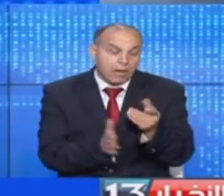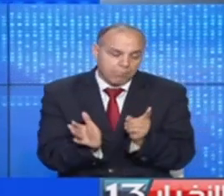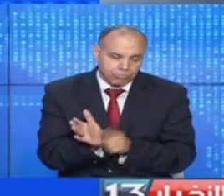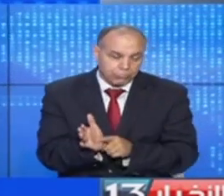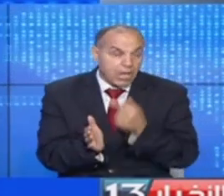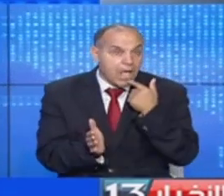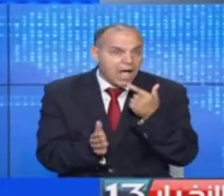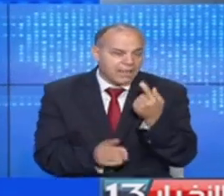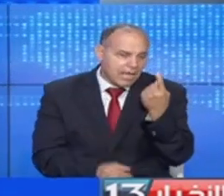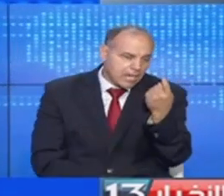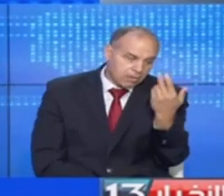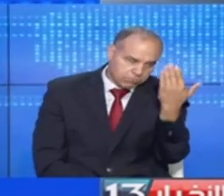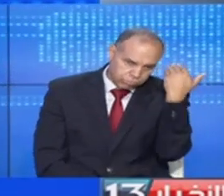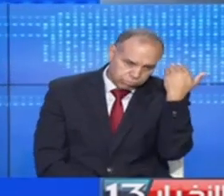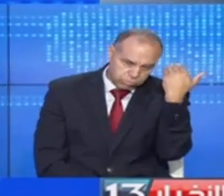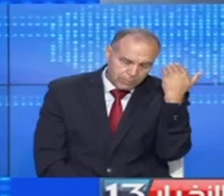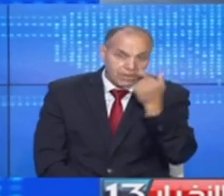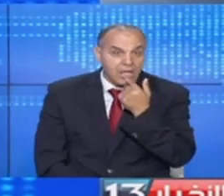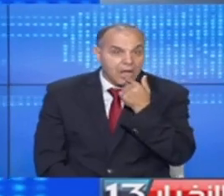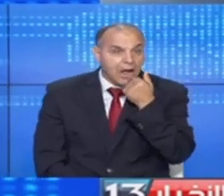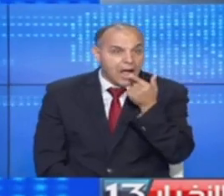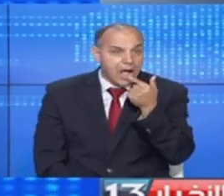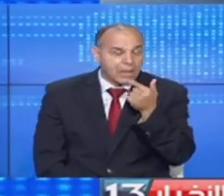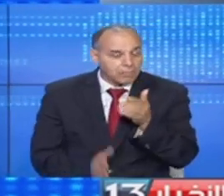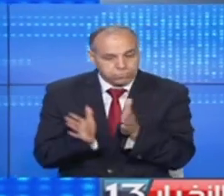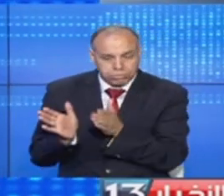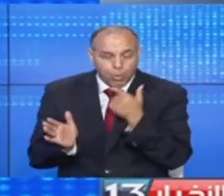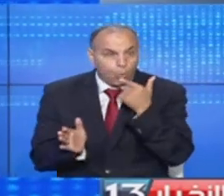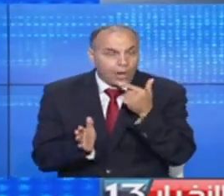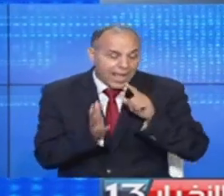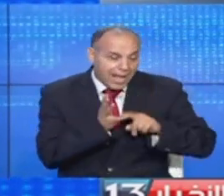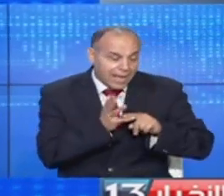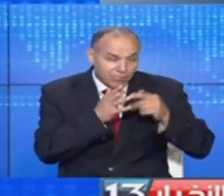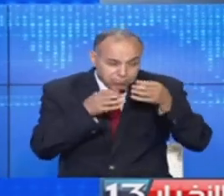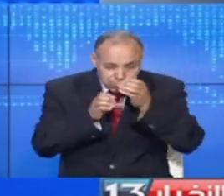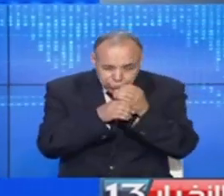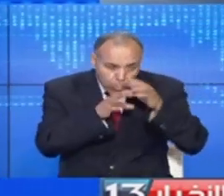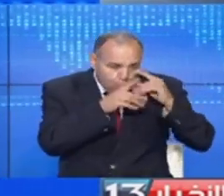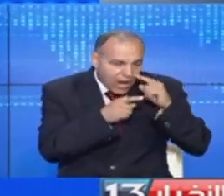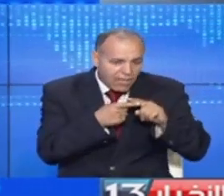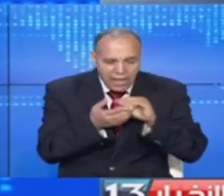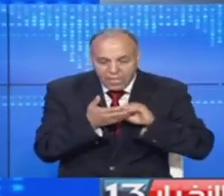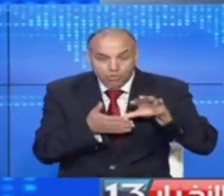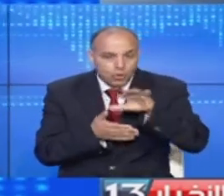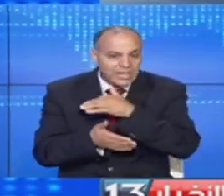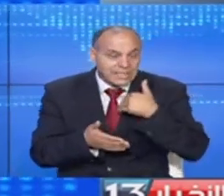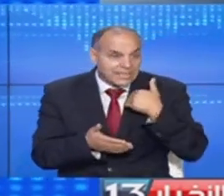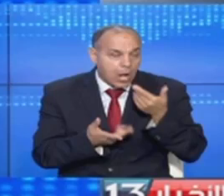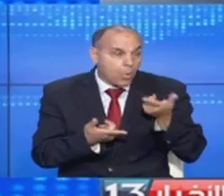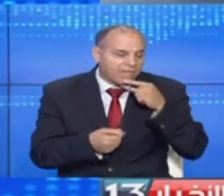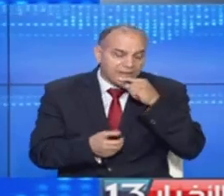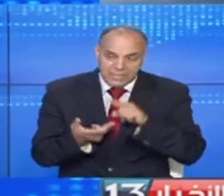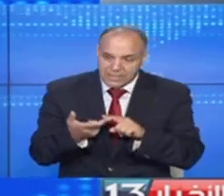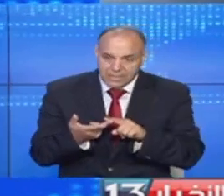خلال الاربعه وعشرين ساعه الماضيه من جهتها وفي اخر تحيين اوردت الاداره الجهويه للصحه بس